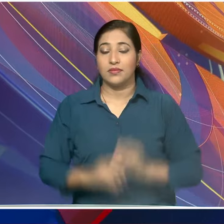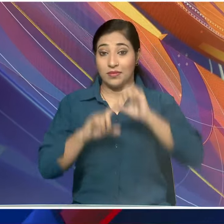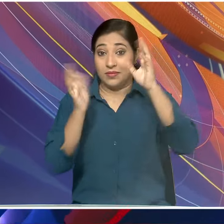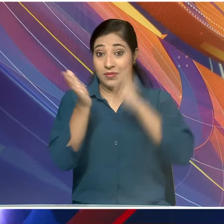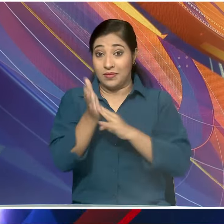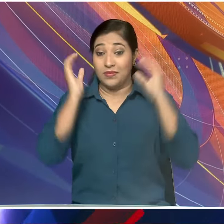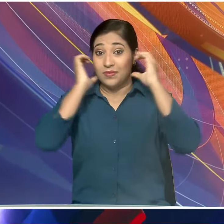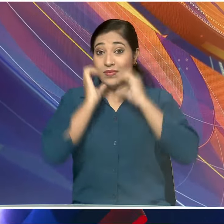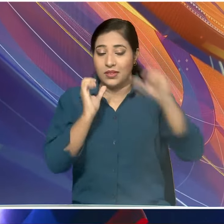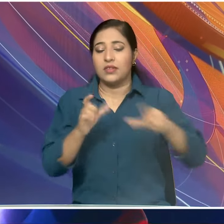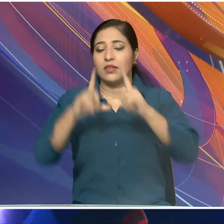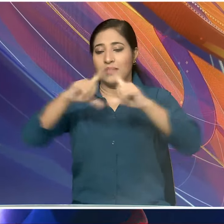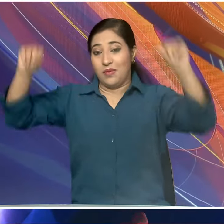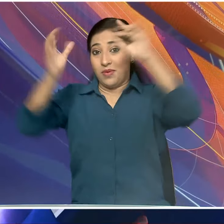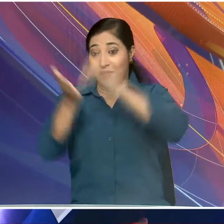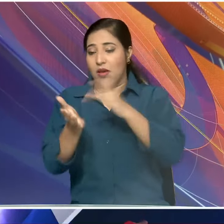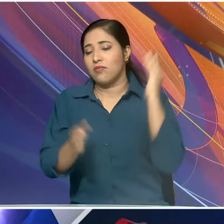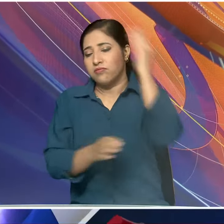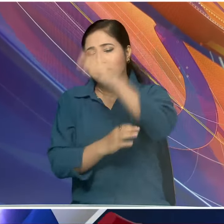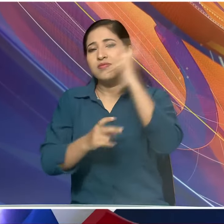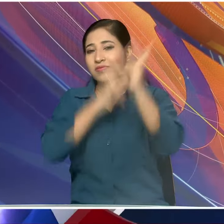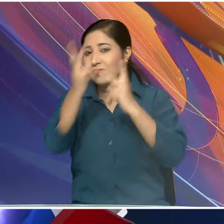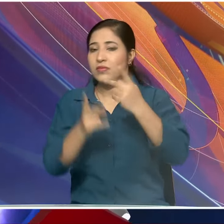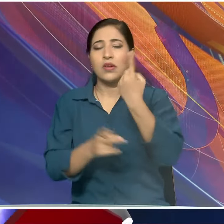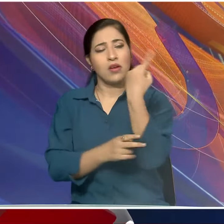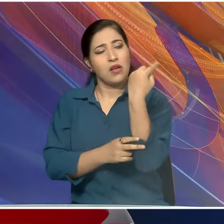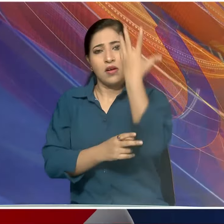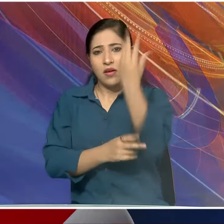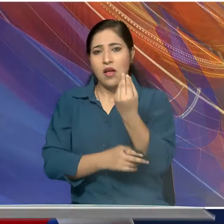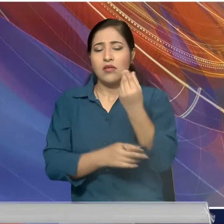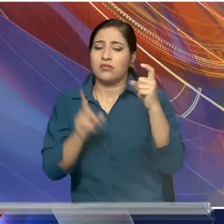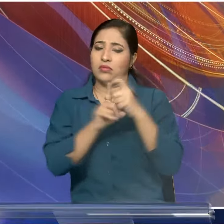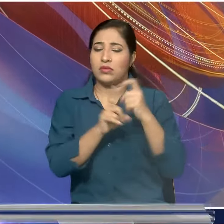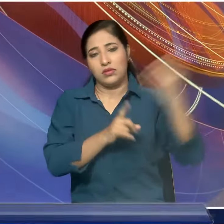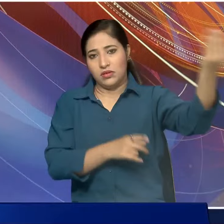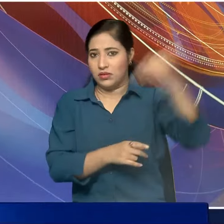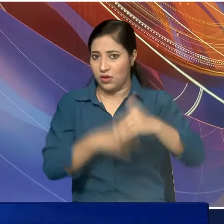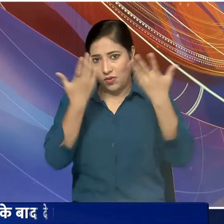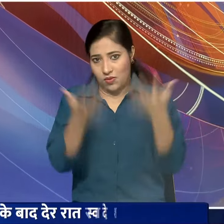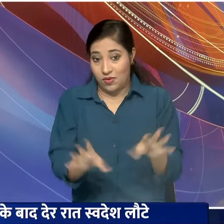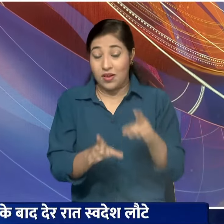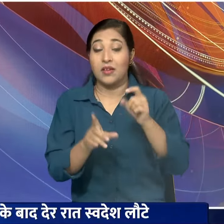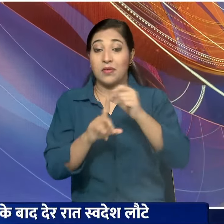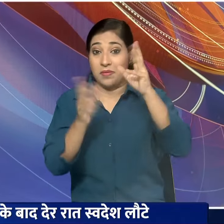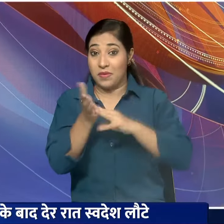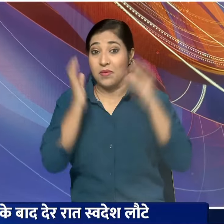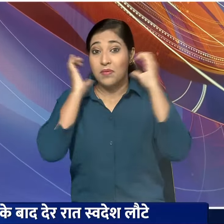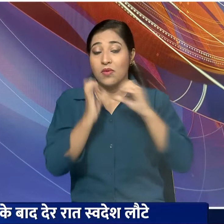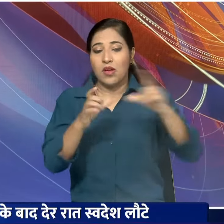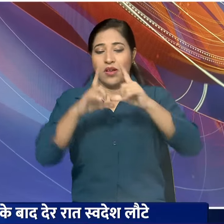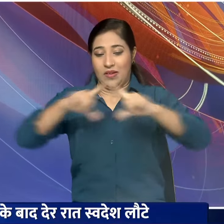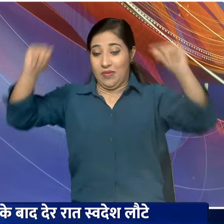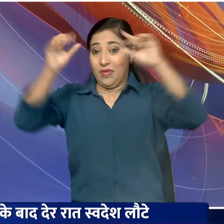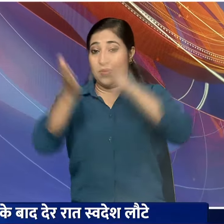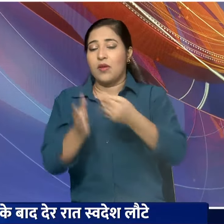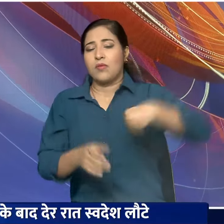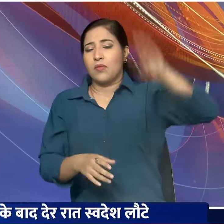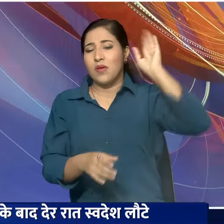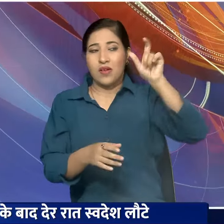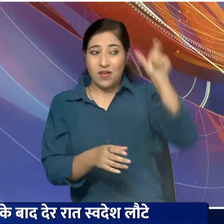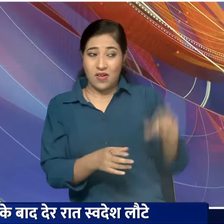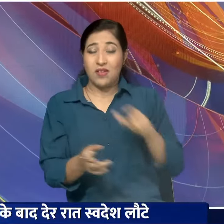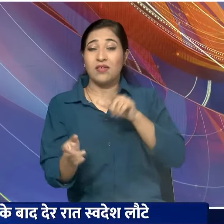प्रधानमंत्री नरेंद्र मोदी जापान का अपना दौरा समाप्त कर देर रात नई दिल्ली पहुंचे। गौरतलब है कि प्रधानमंत्री नरेंद्र मोदी जापान के पूर्व प्रधानमंत्री